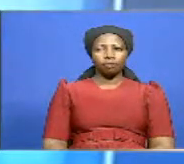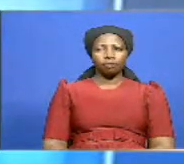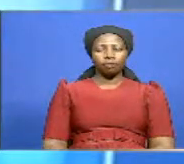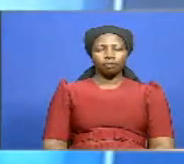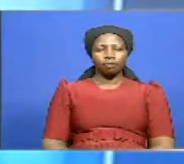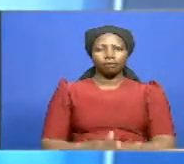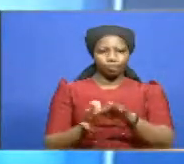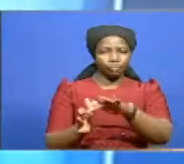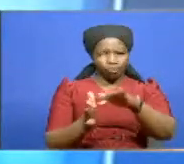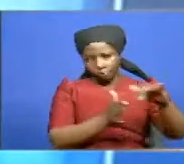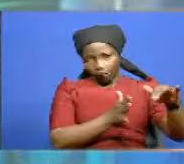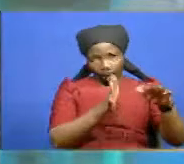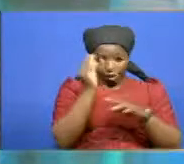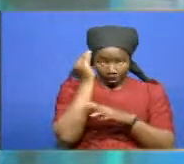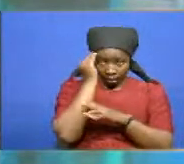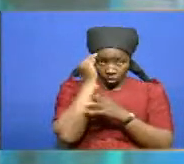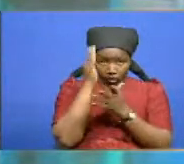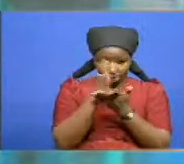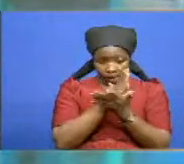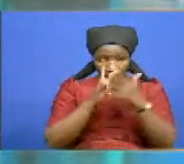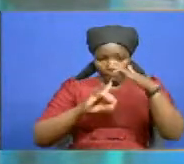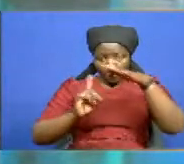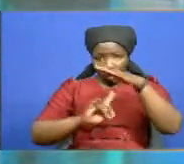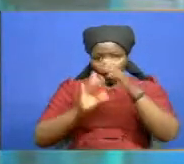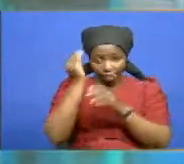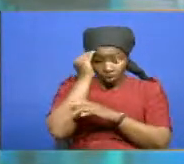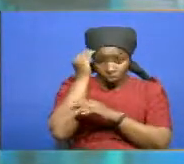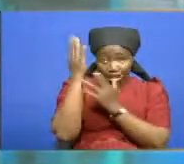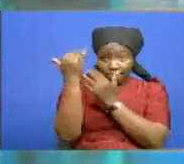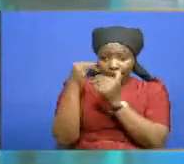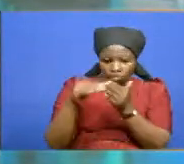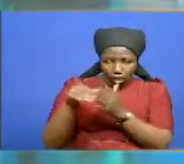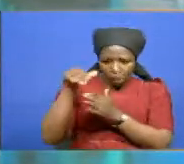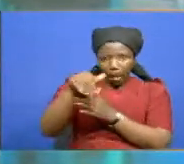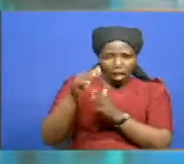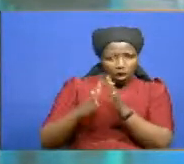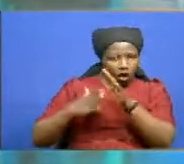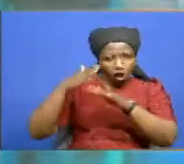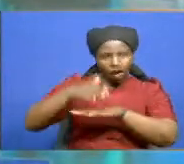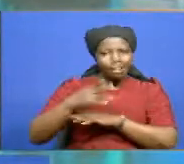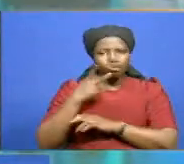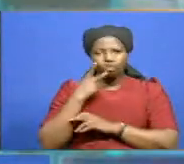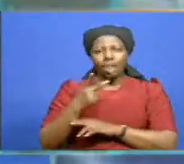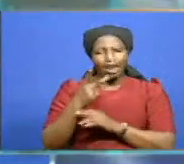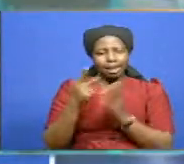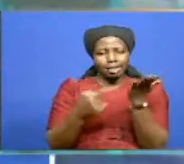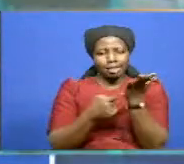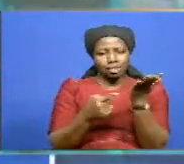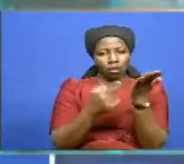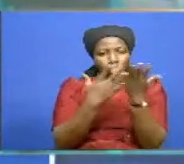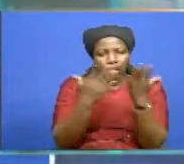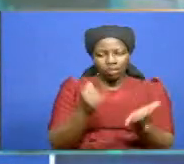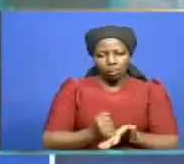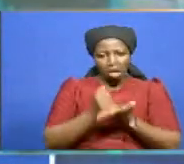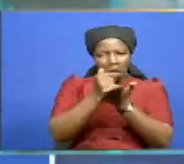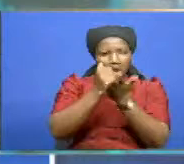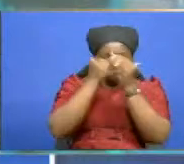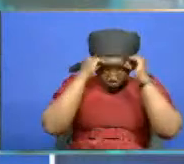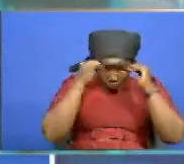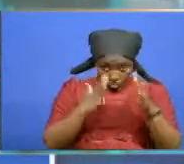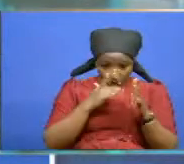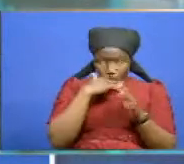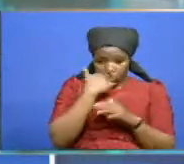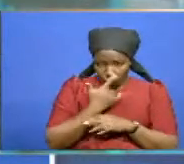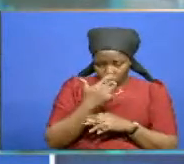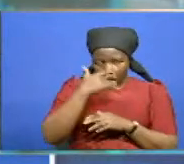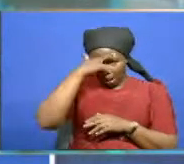Na kwenye sekta ya elimu ni kwa Wizara ya Elimu inatarajiwa kununua zaidi ya vifaa 200 vya dijitali ili kuwasaidia wanafunzi wenye matatizo